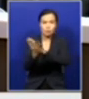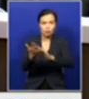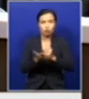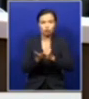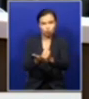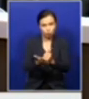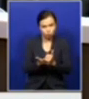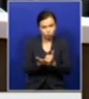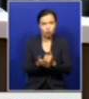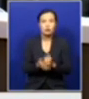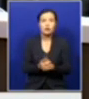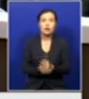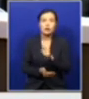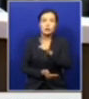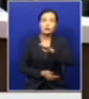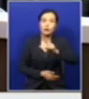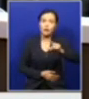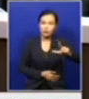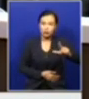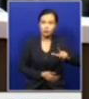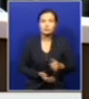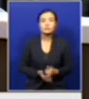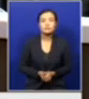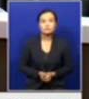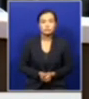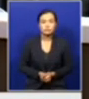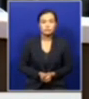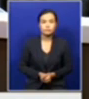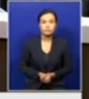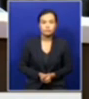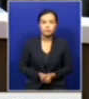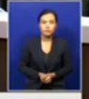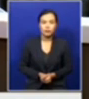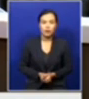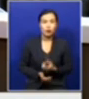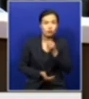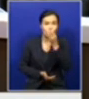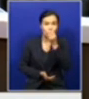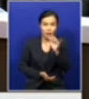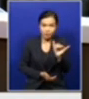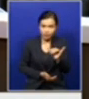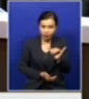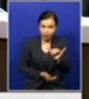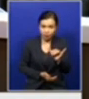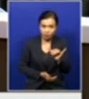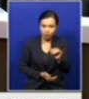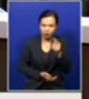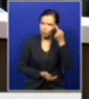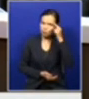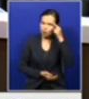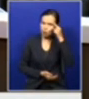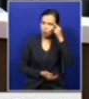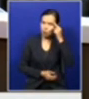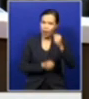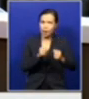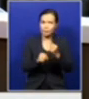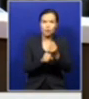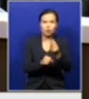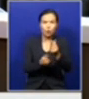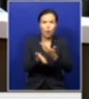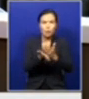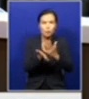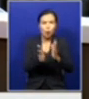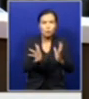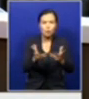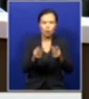แบกรับจำนวน1 ล้านล้านบาทที่ยังไม่รวมดอกเบี้ยแล้วค่ะแล้วก็ยังไม่ทราบแน่ชัดว่ากี่ปีจะใช้หมดมีการค